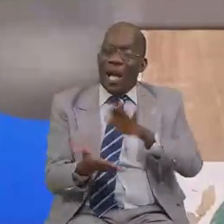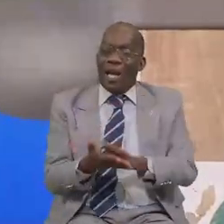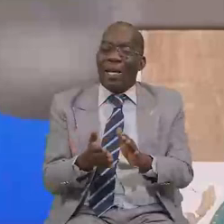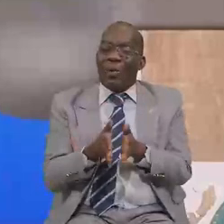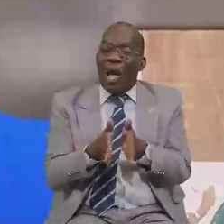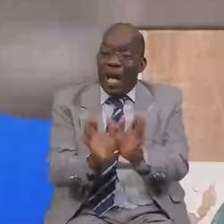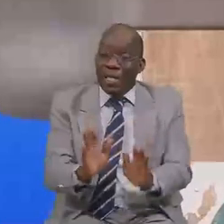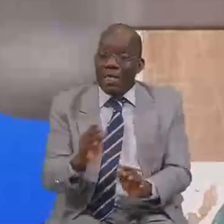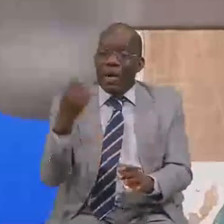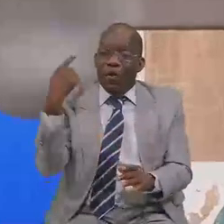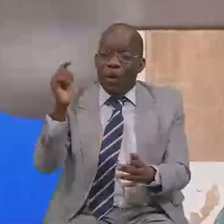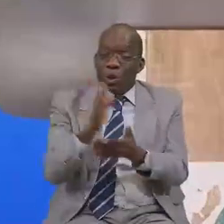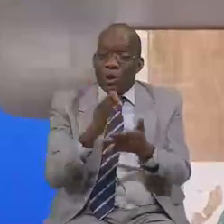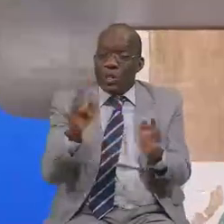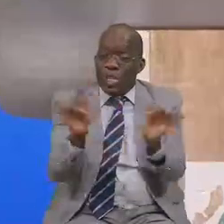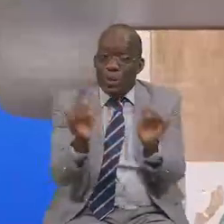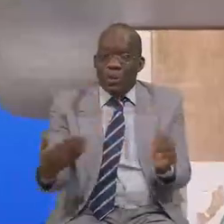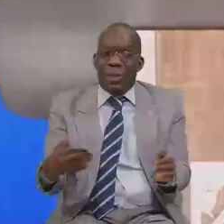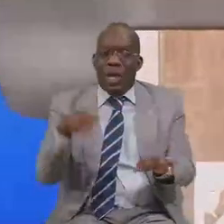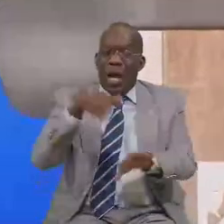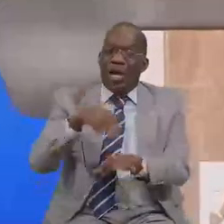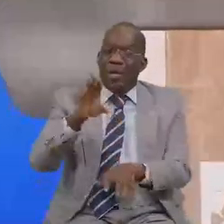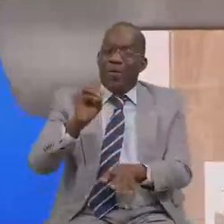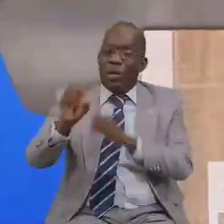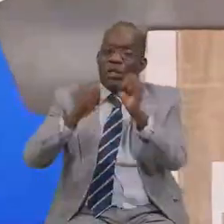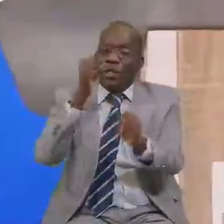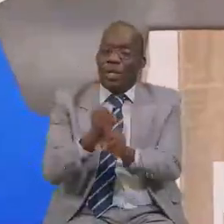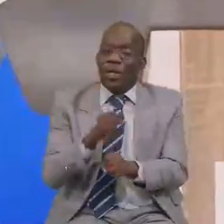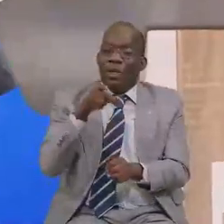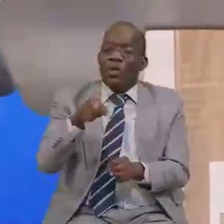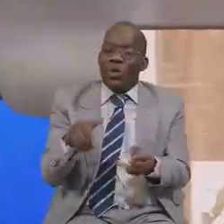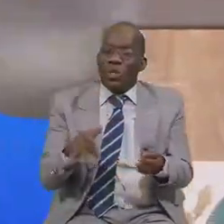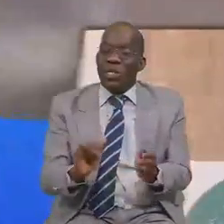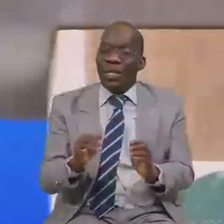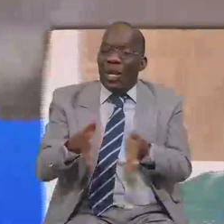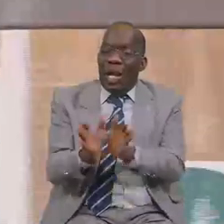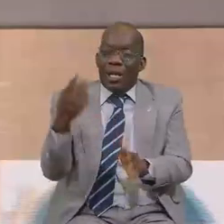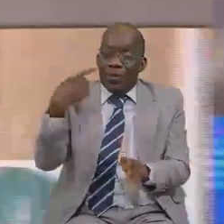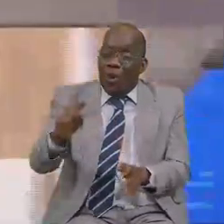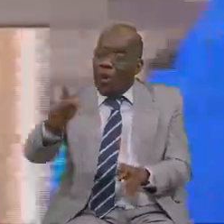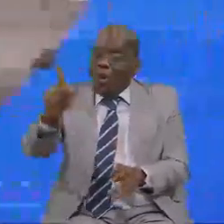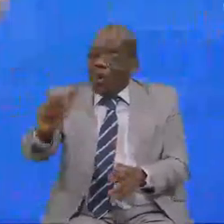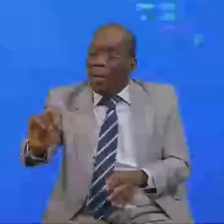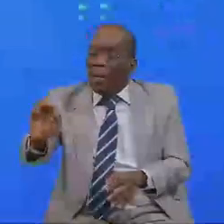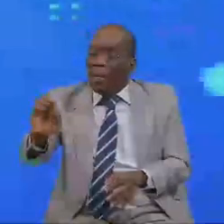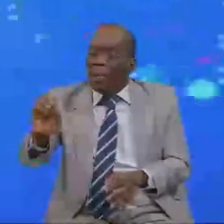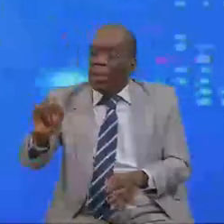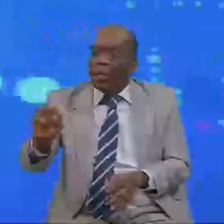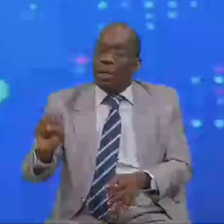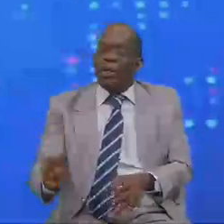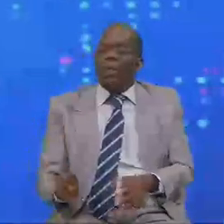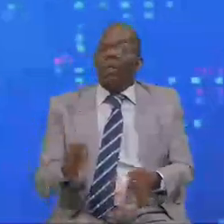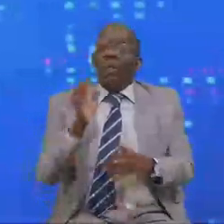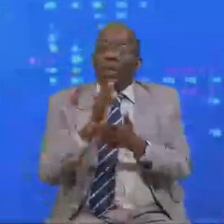Tu as 40 ans et tu continues pas à demander les mêmes jouets. Quelque chose ne va pas avec